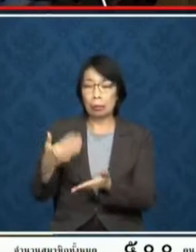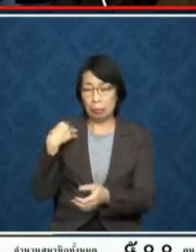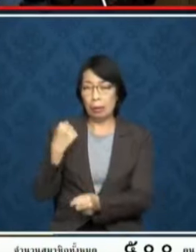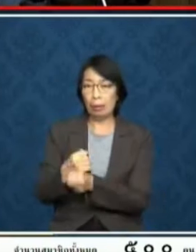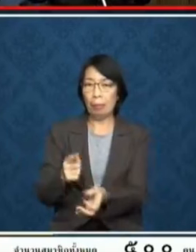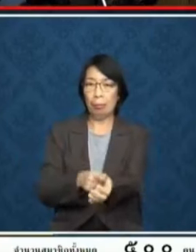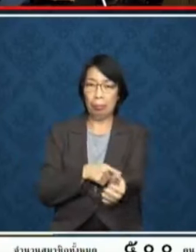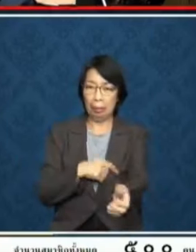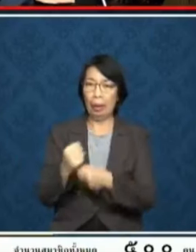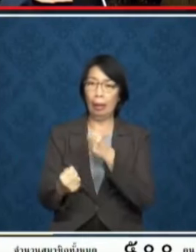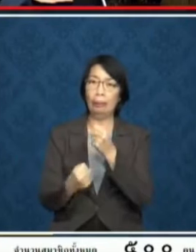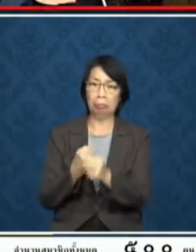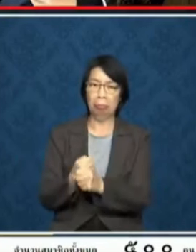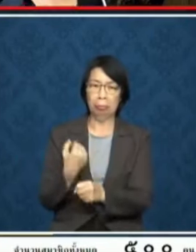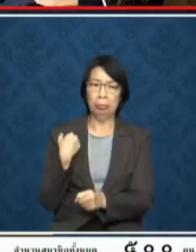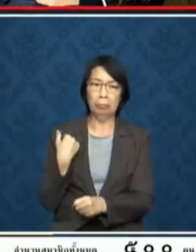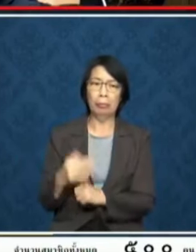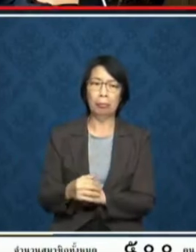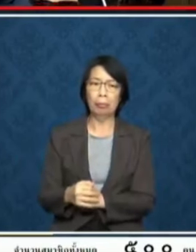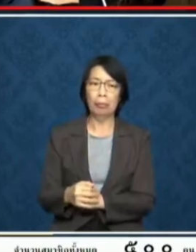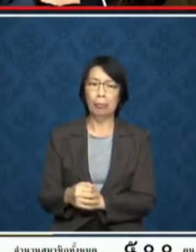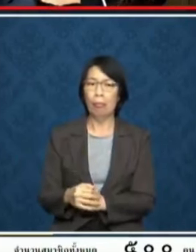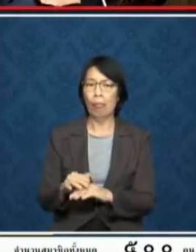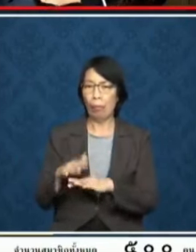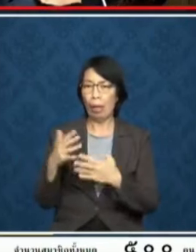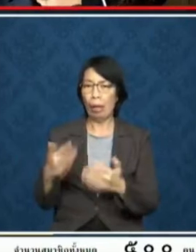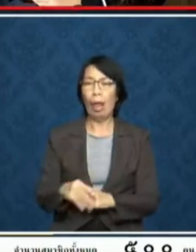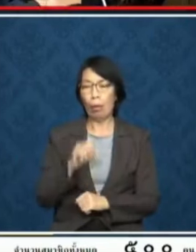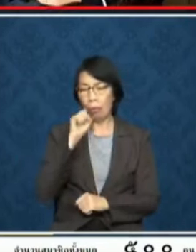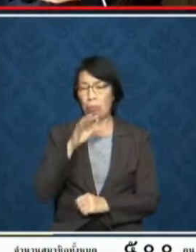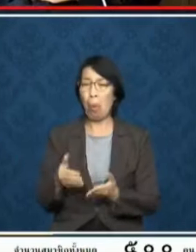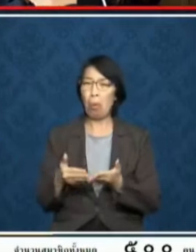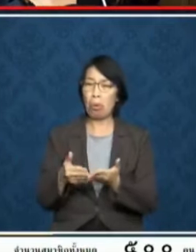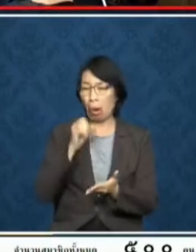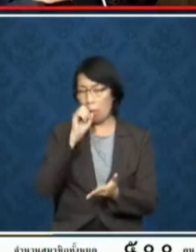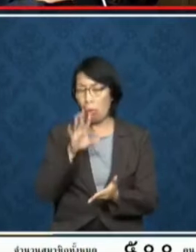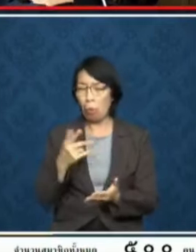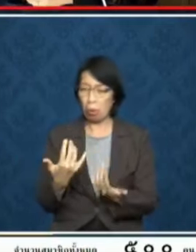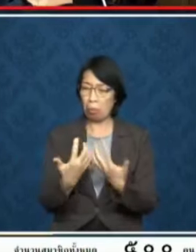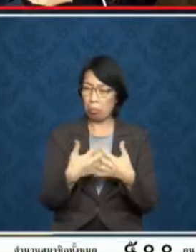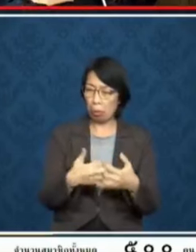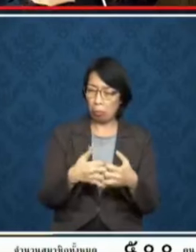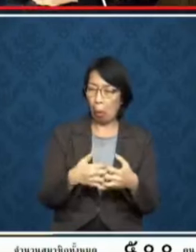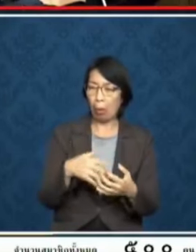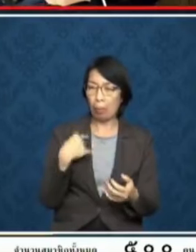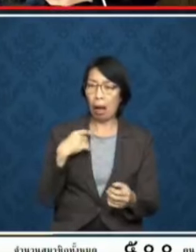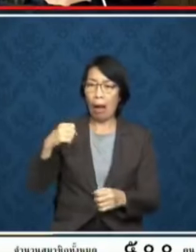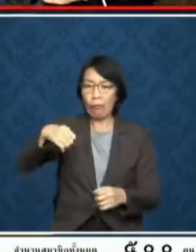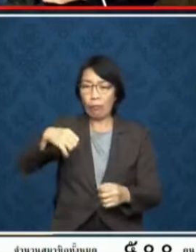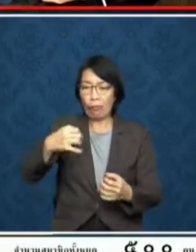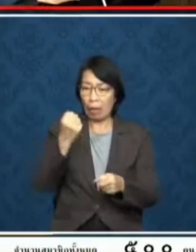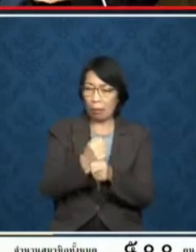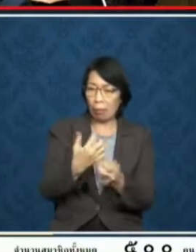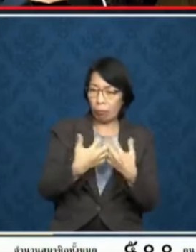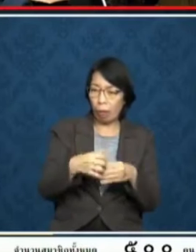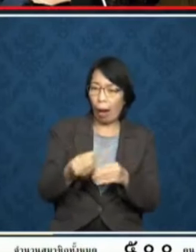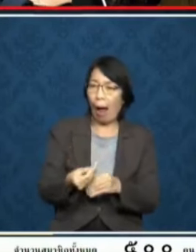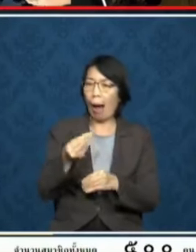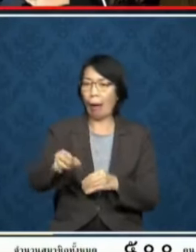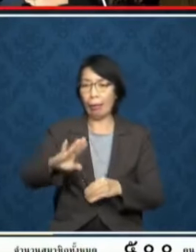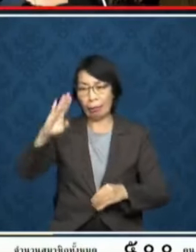ทัพเรือสัตหีบเป็นคนตั้งขึ้นแล้วก็อ้างเรื่องความจำเป็นในอดีตที่ต้องเดินเครื่องจำหน่ายไฟฟ้าให้กับหน่วยงานราชการทห